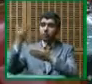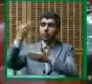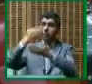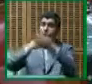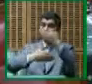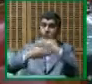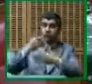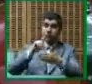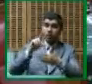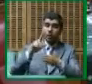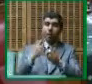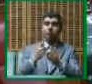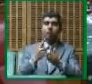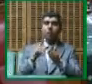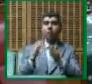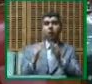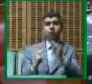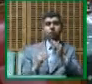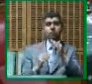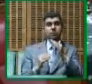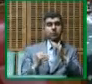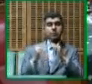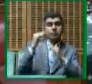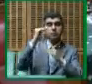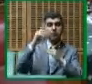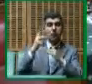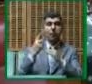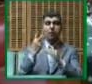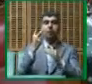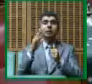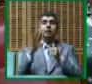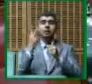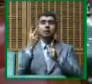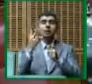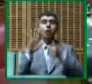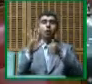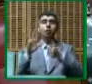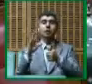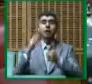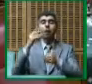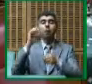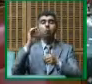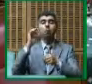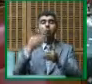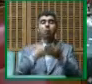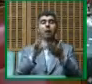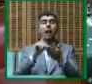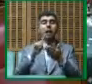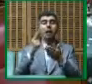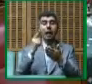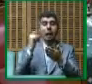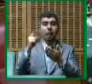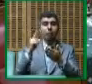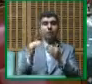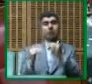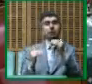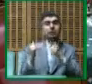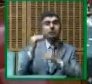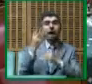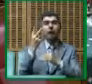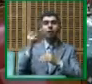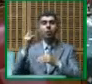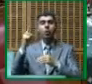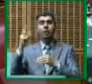انتقلت من 26 مليار درهم سنة 2006 إلى أكثر من 40 مليار سنة